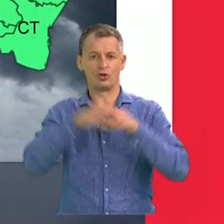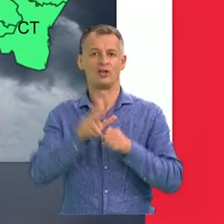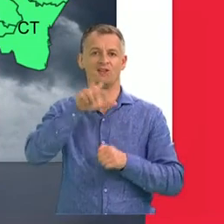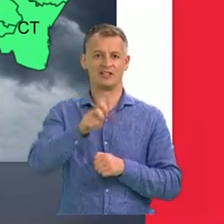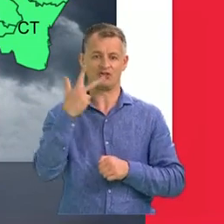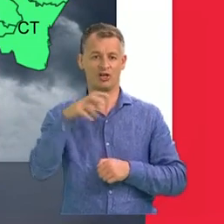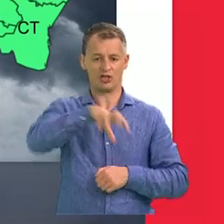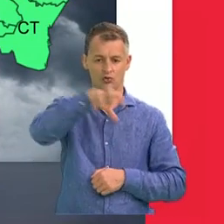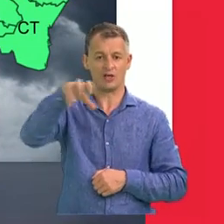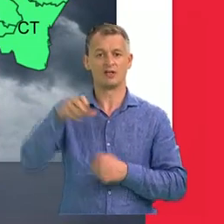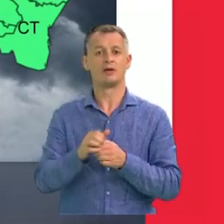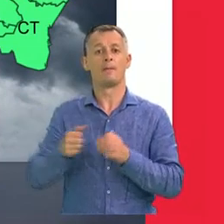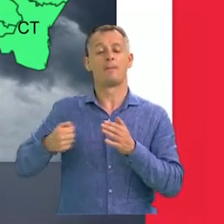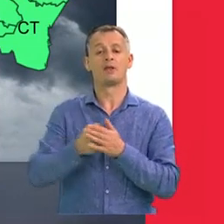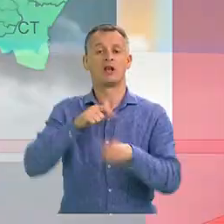până astăzi la ora 21.